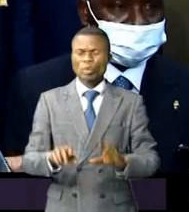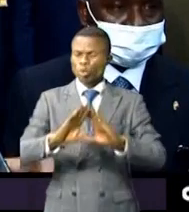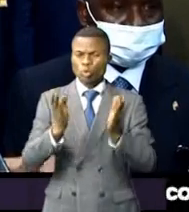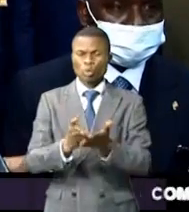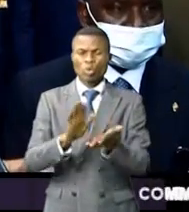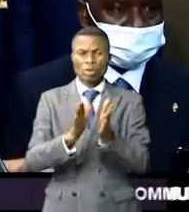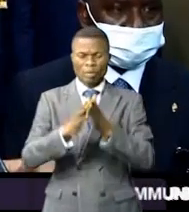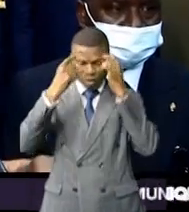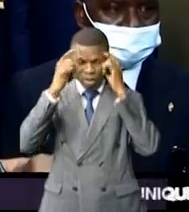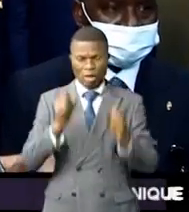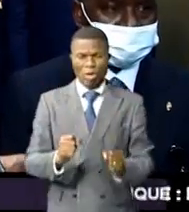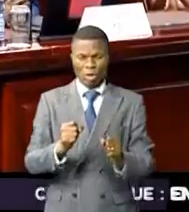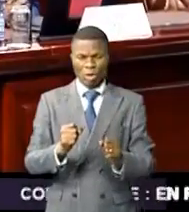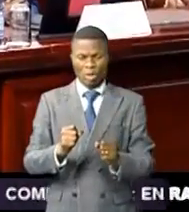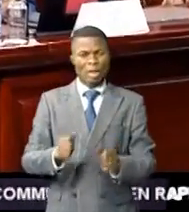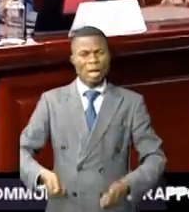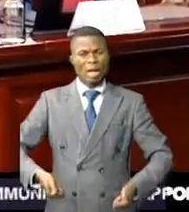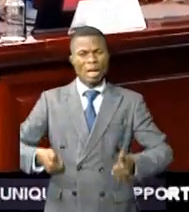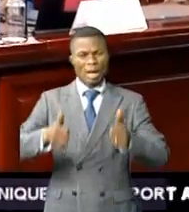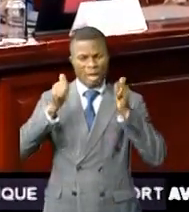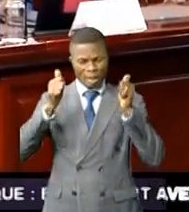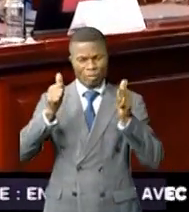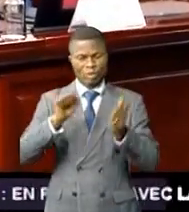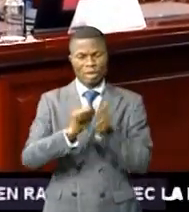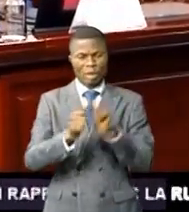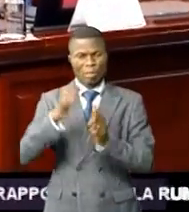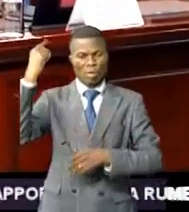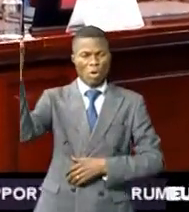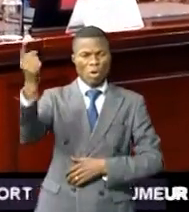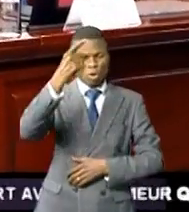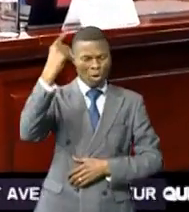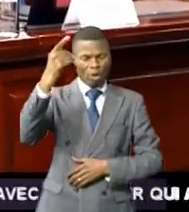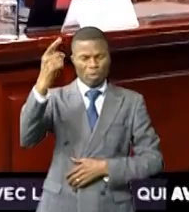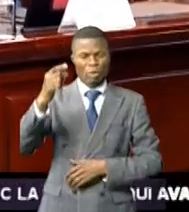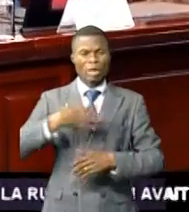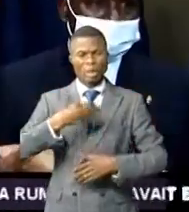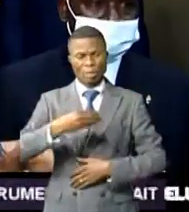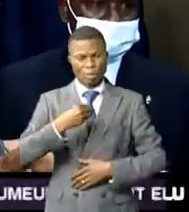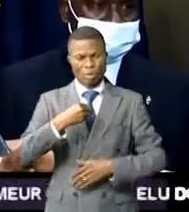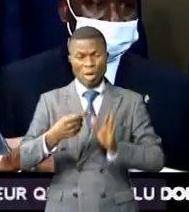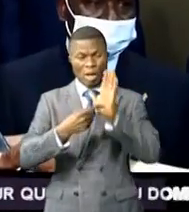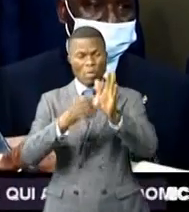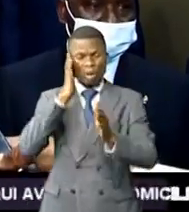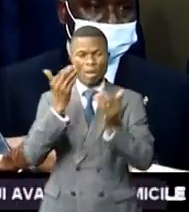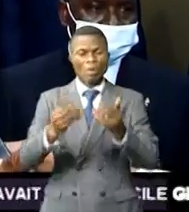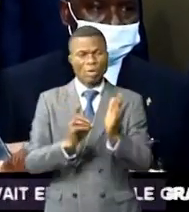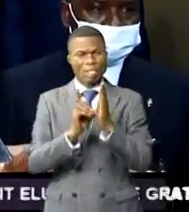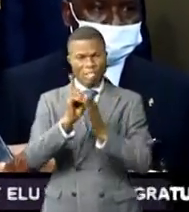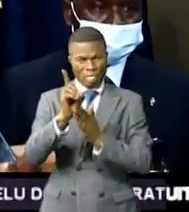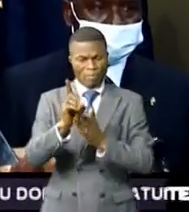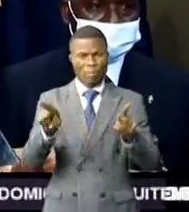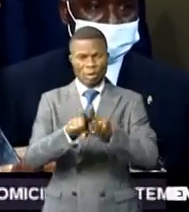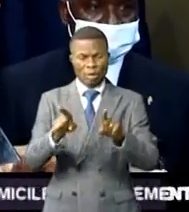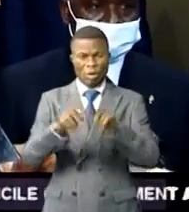déterminés à s'imposer à l'international et montrer leur volonté d'aller de l'avant comme